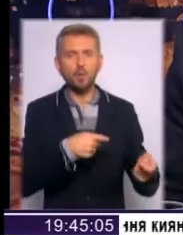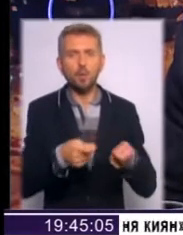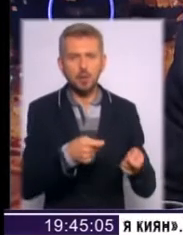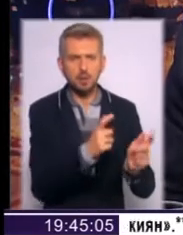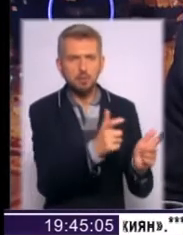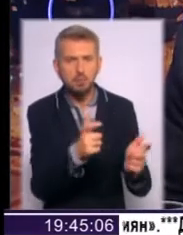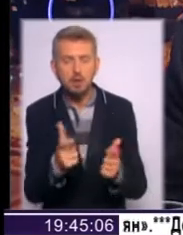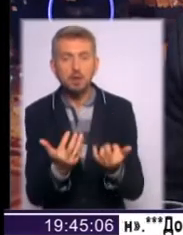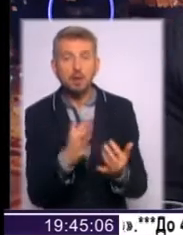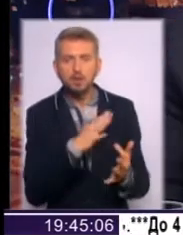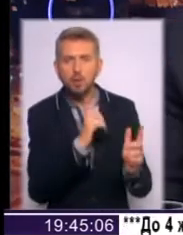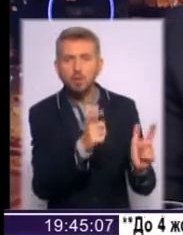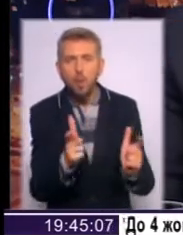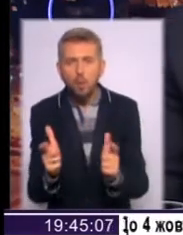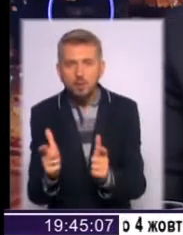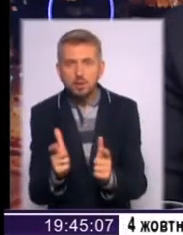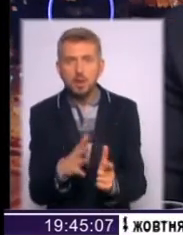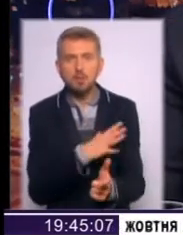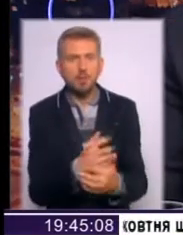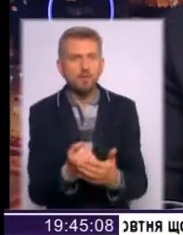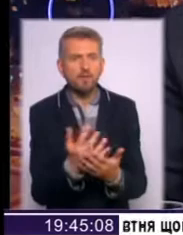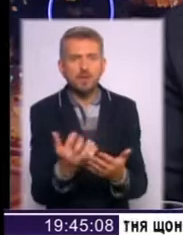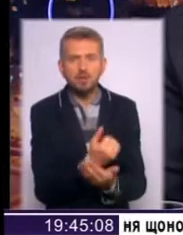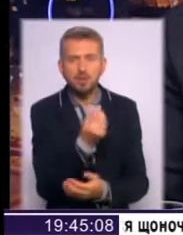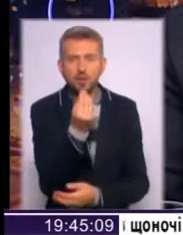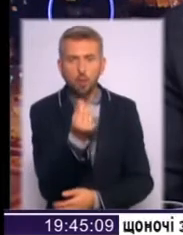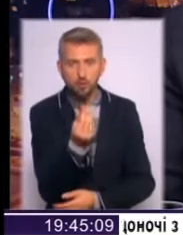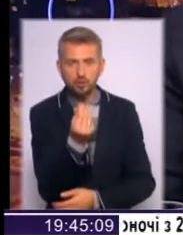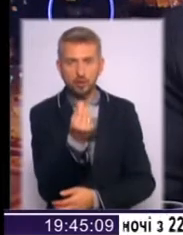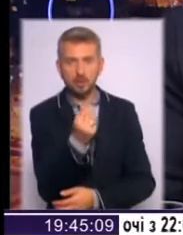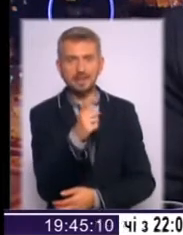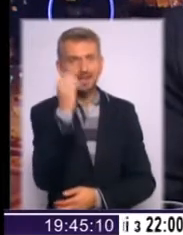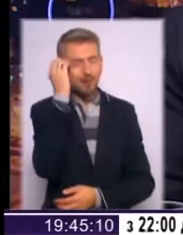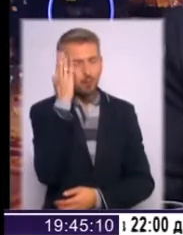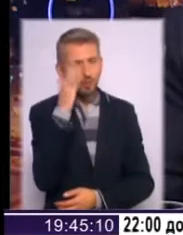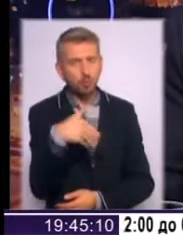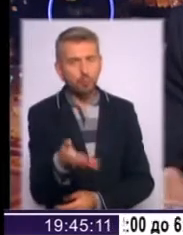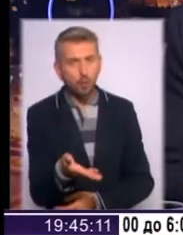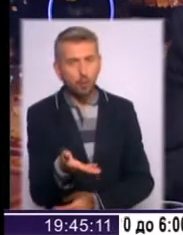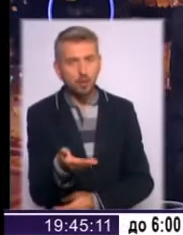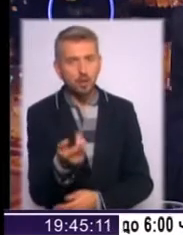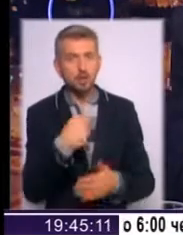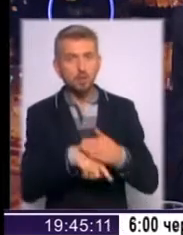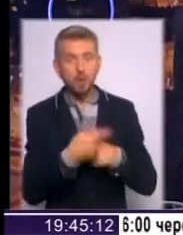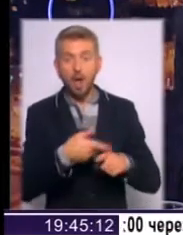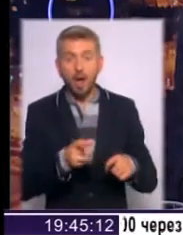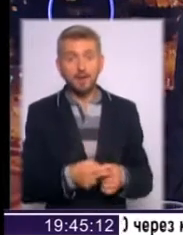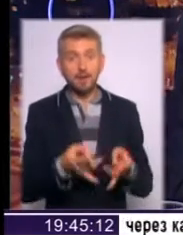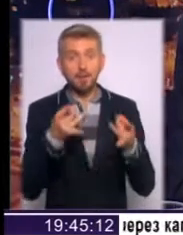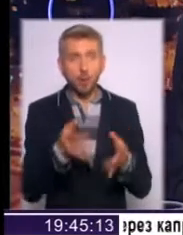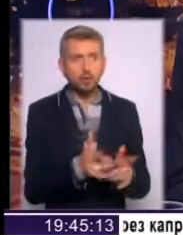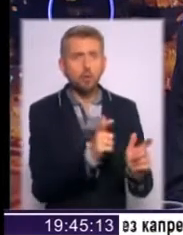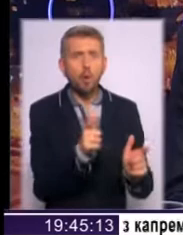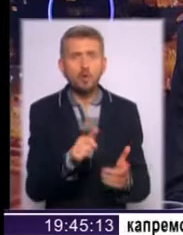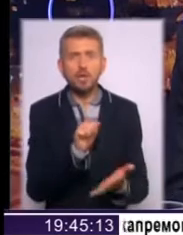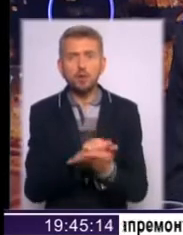собі, скільки було погоджень, причому, щоб були вибиті кошти з японського боку. Тобто, а це просто погодження